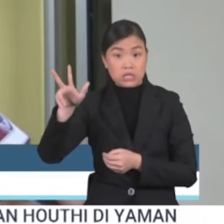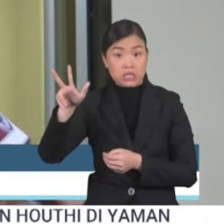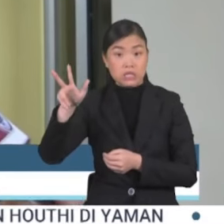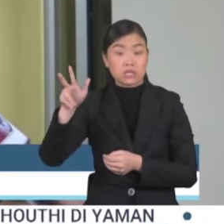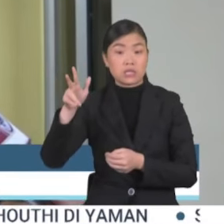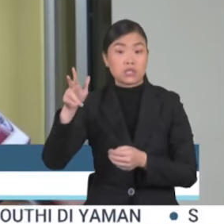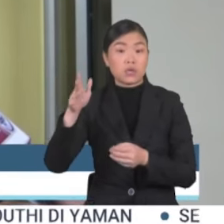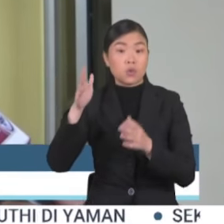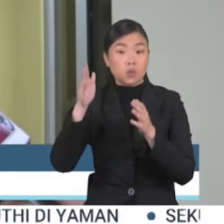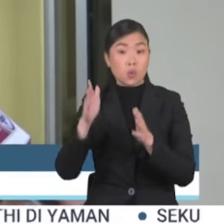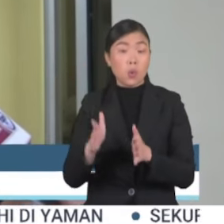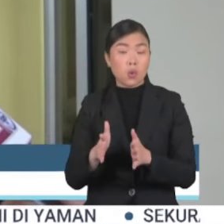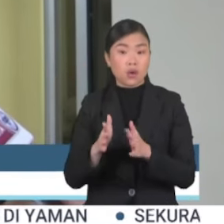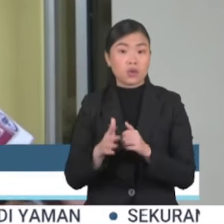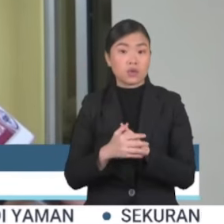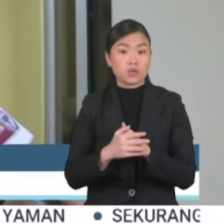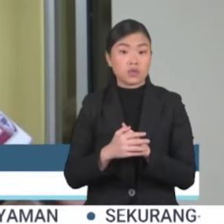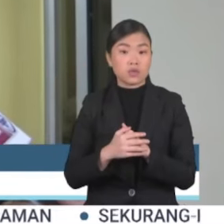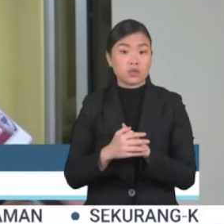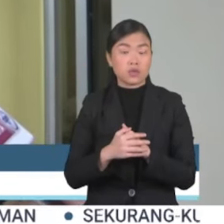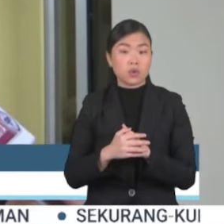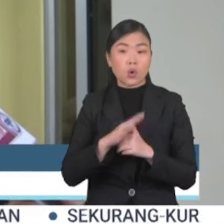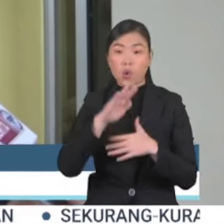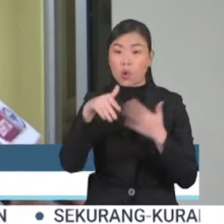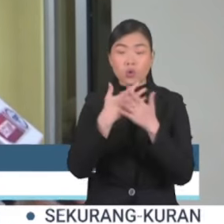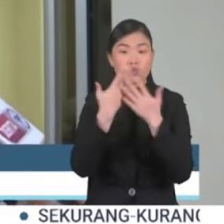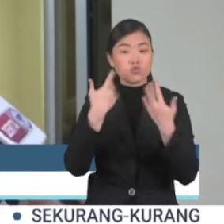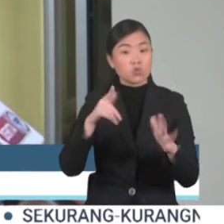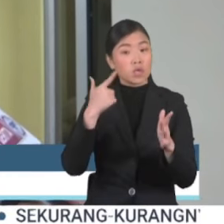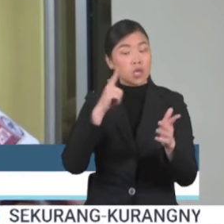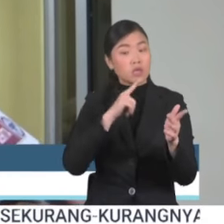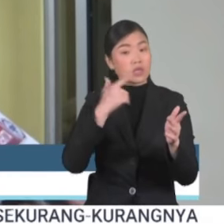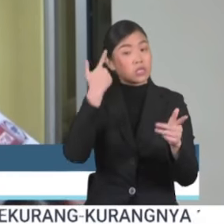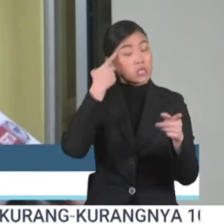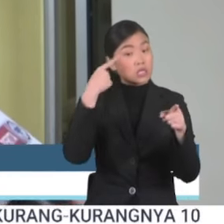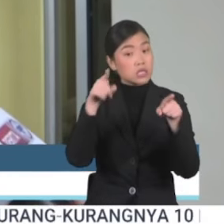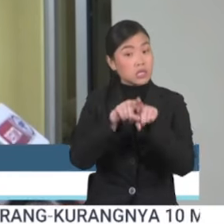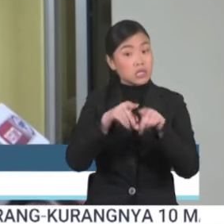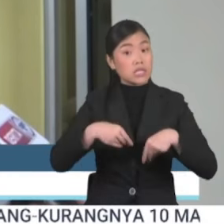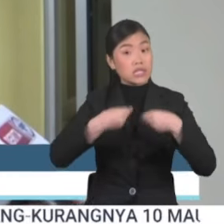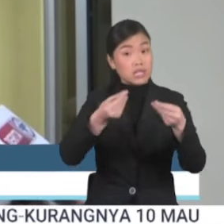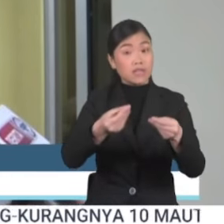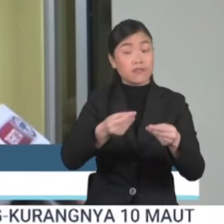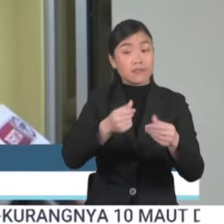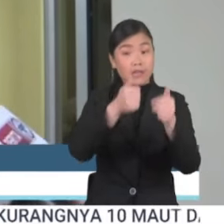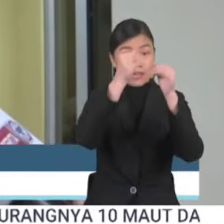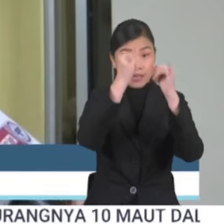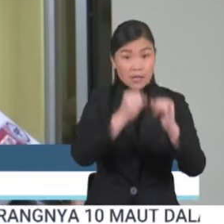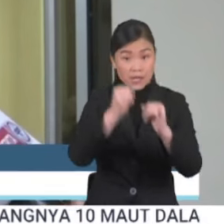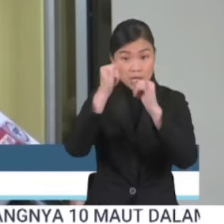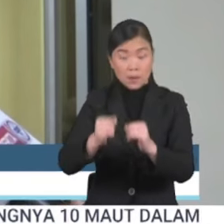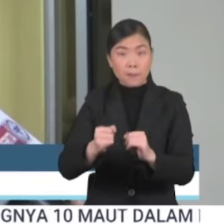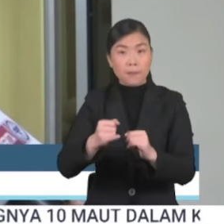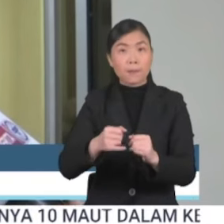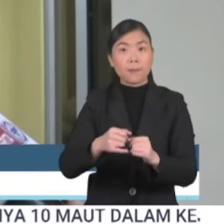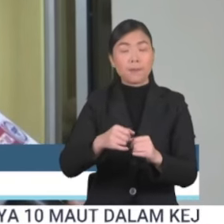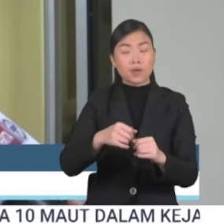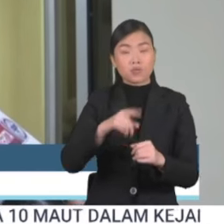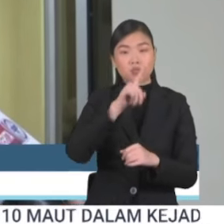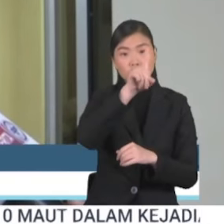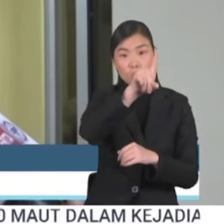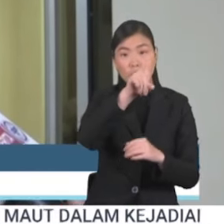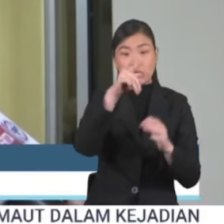situ pihak ICU telah bersetuju untuk memberi sumbangan sebanyak 1,000 setiap orang. 1,000 setiap orang,